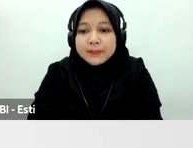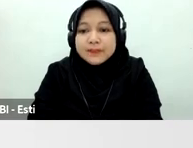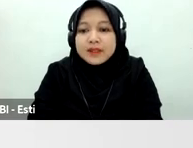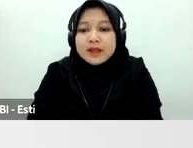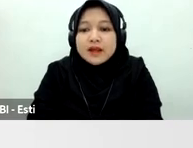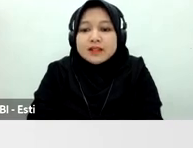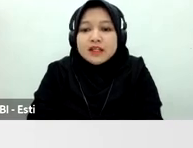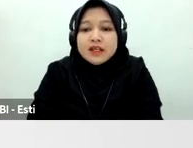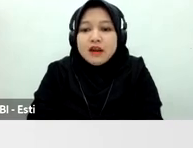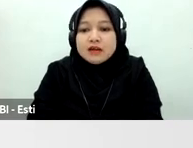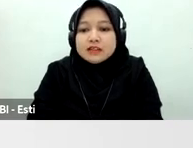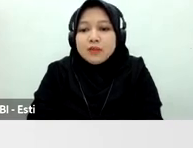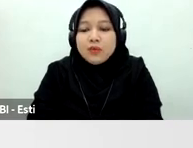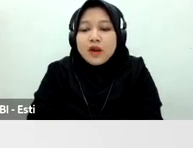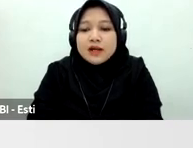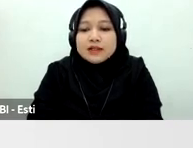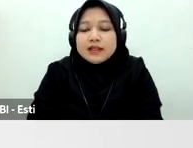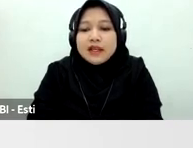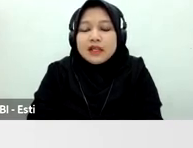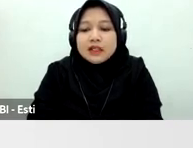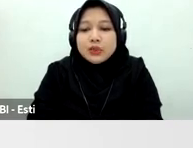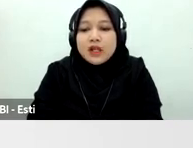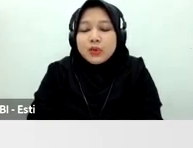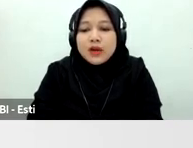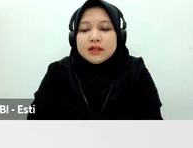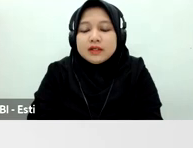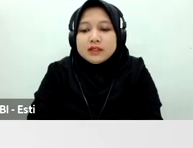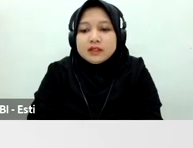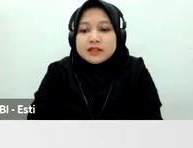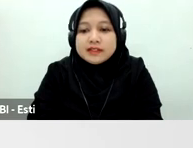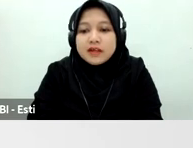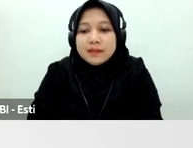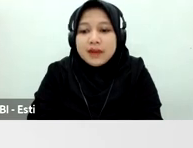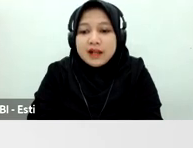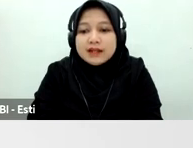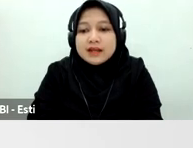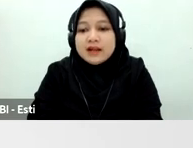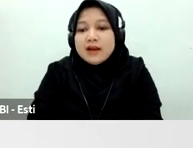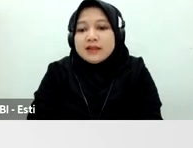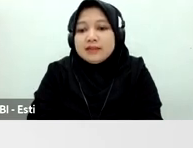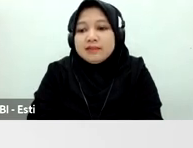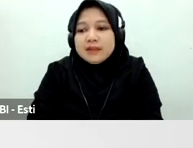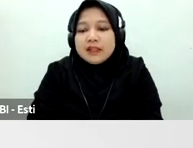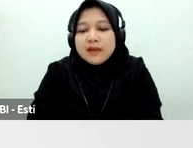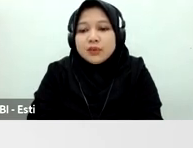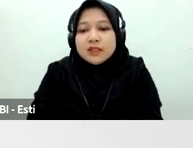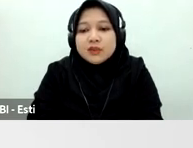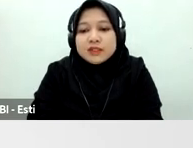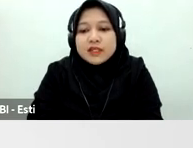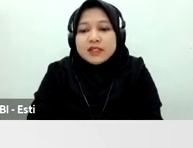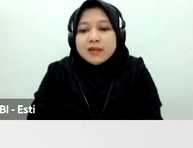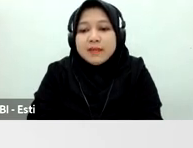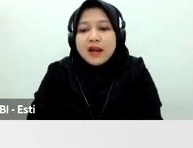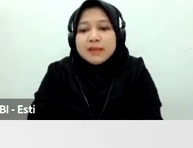isyarat jadi semua kegiatan itu dilakukan secara verbal dan Hai teman-teman